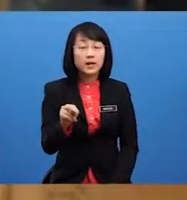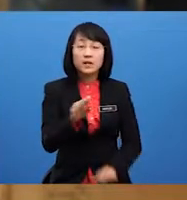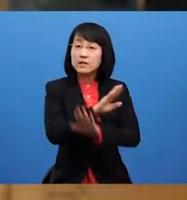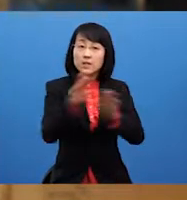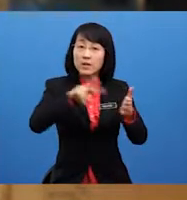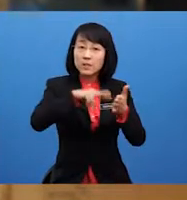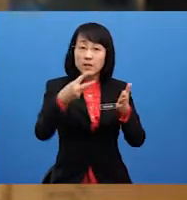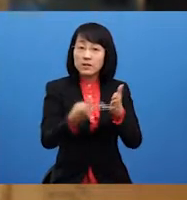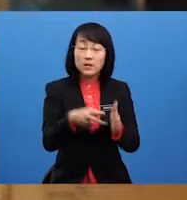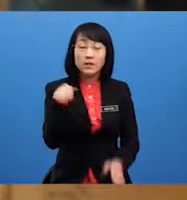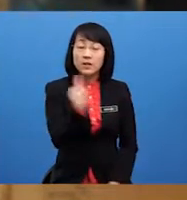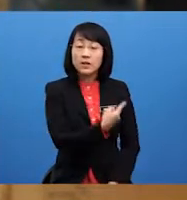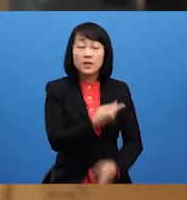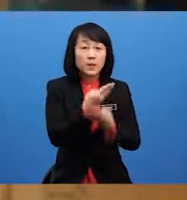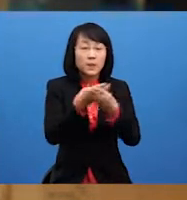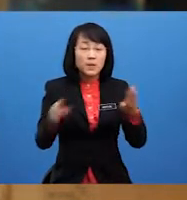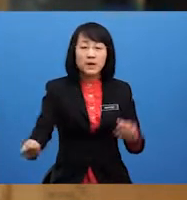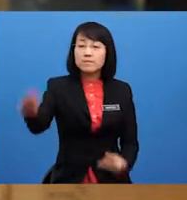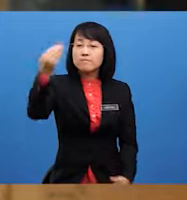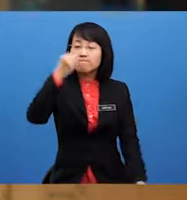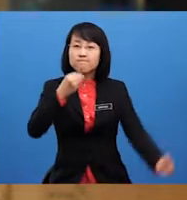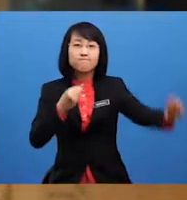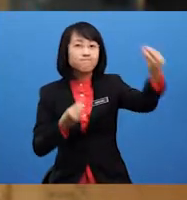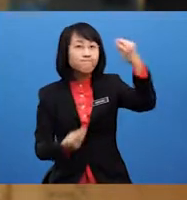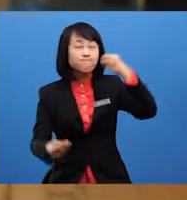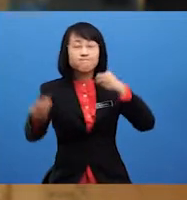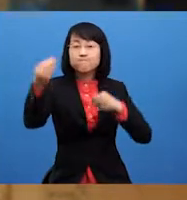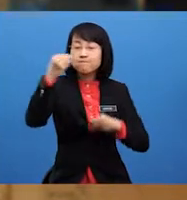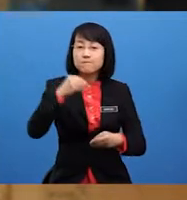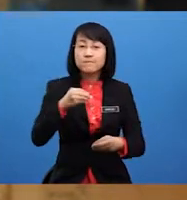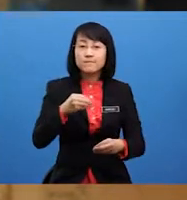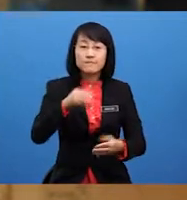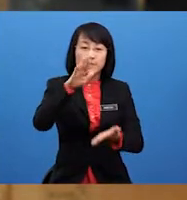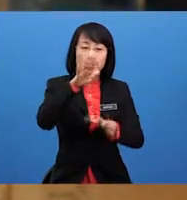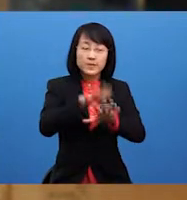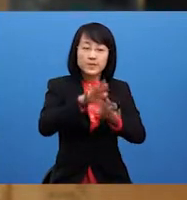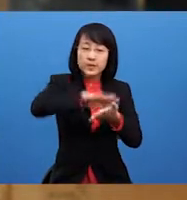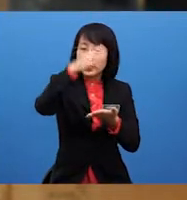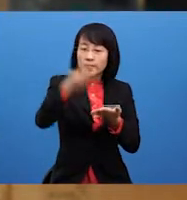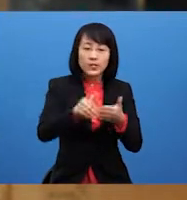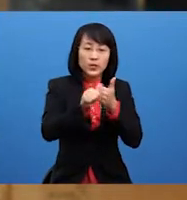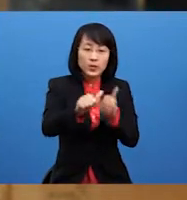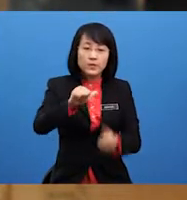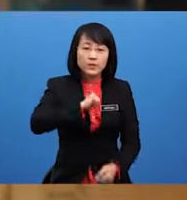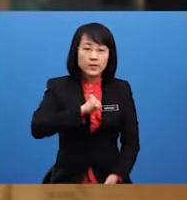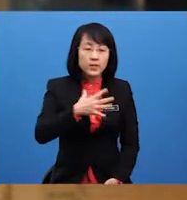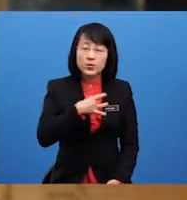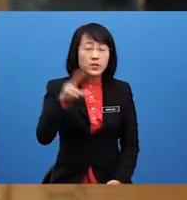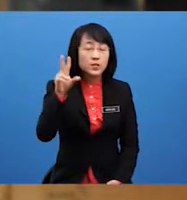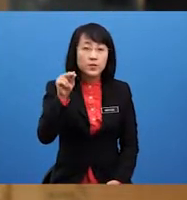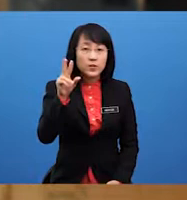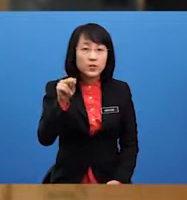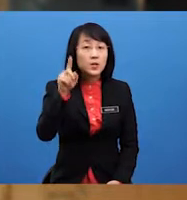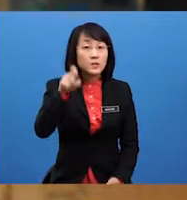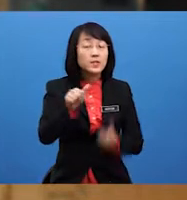kita bebas mengambil sebanyak mana kuantiti makanan yang kita suka. Kita perlu mengamalkan